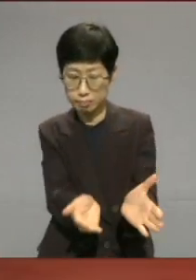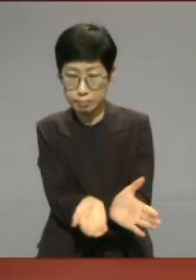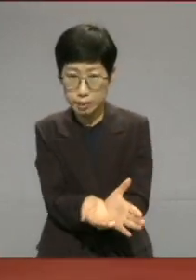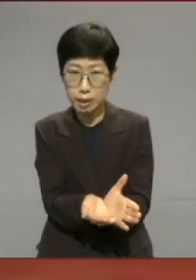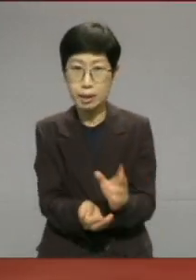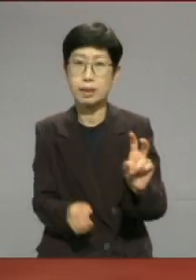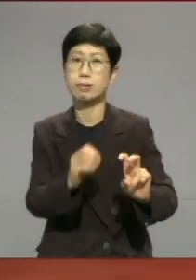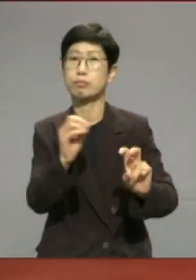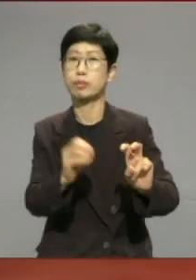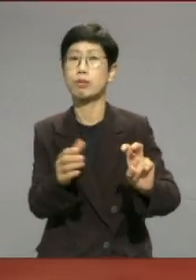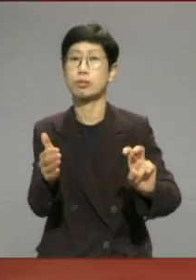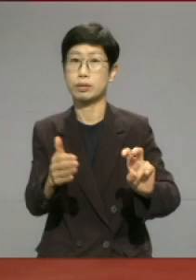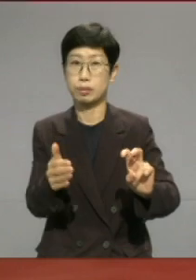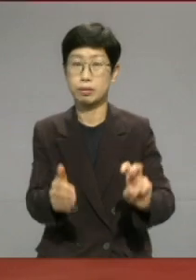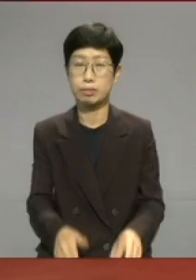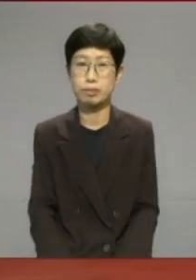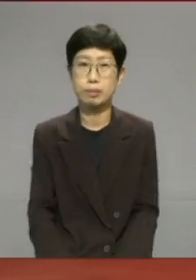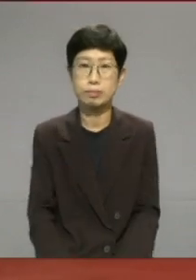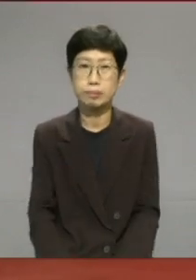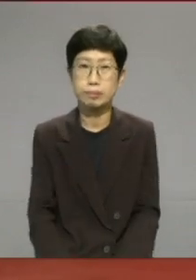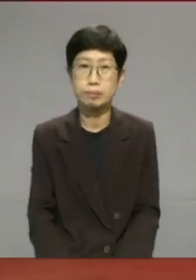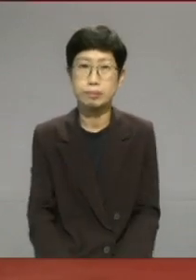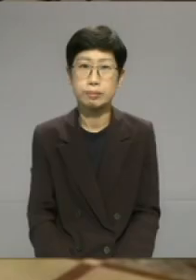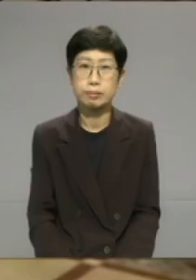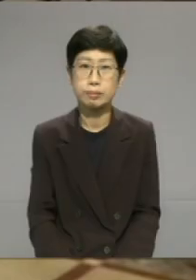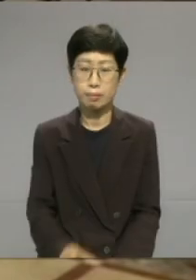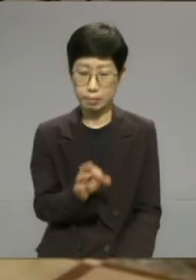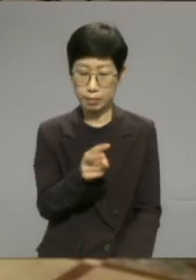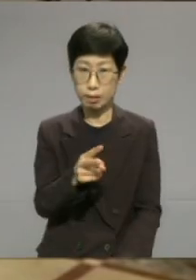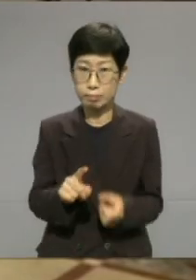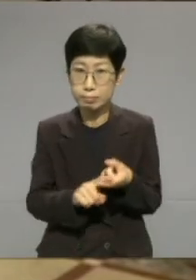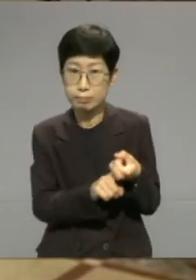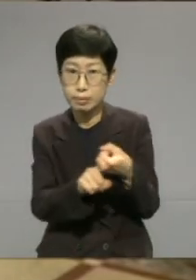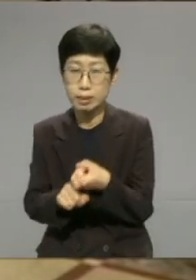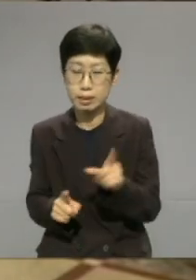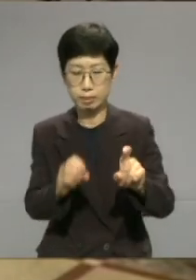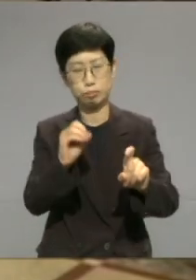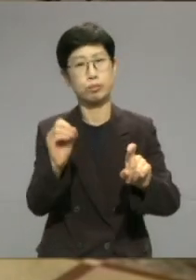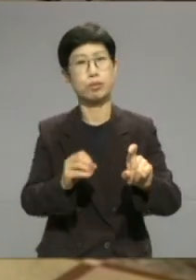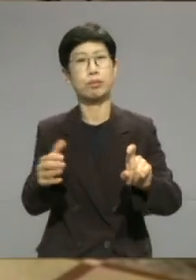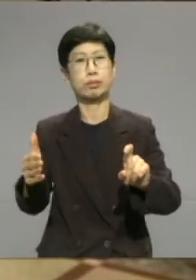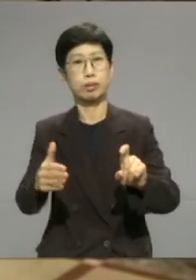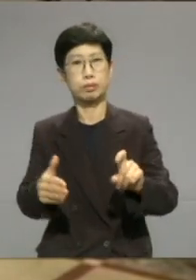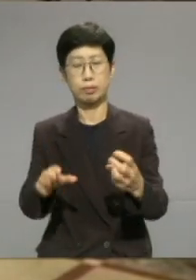20% 중반대의 지지율을 기록한 반면 여당연합은